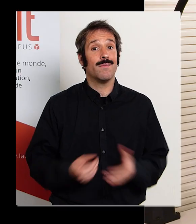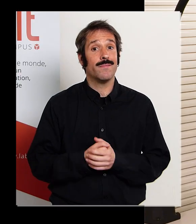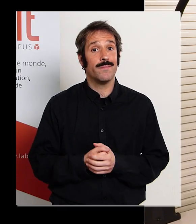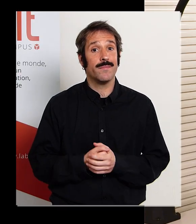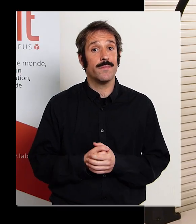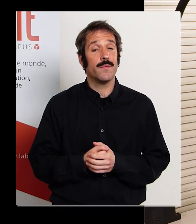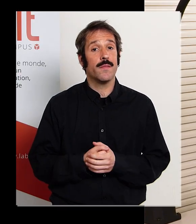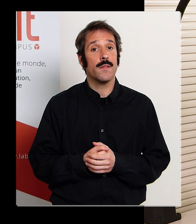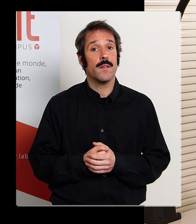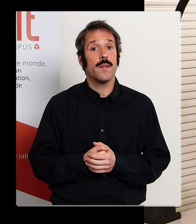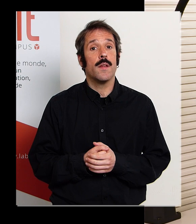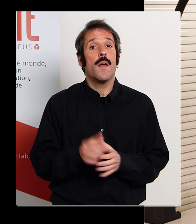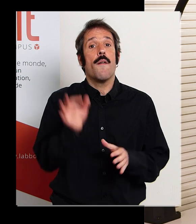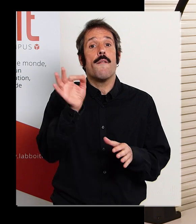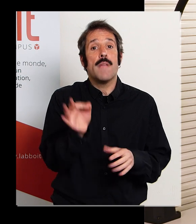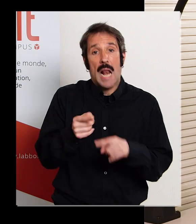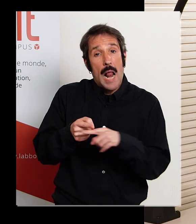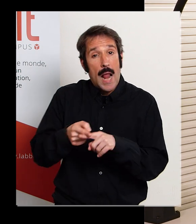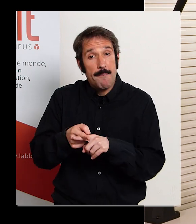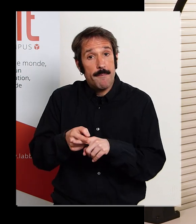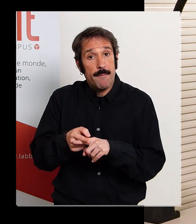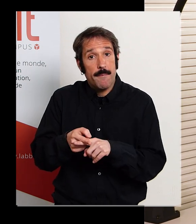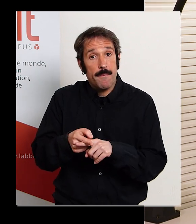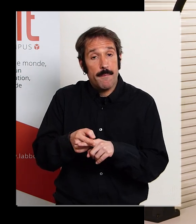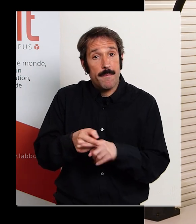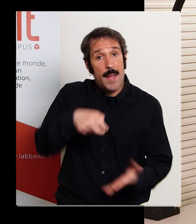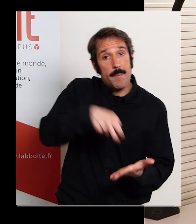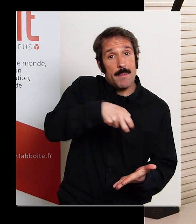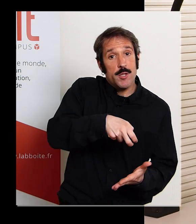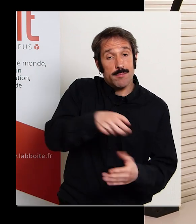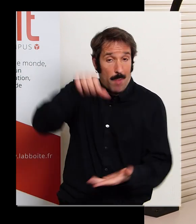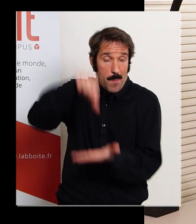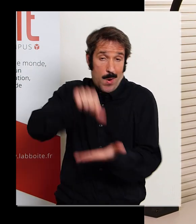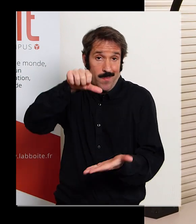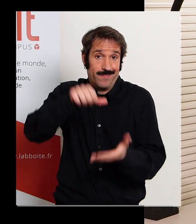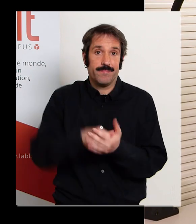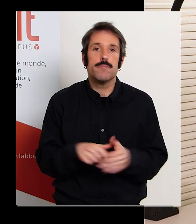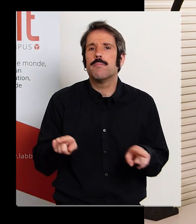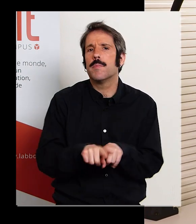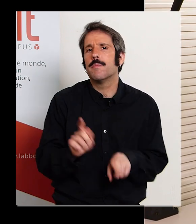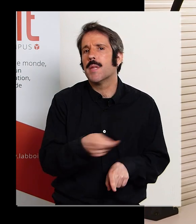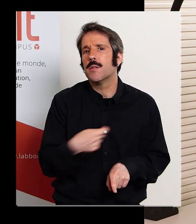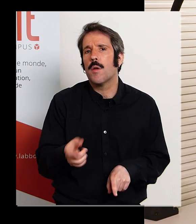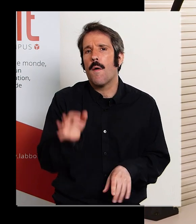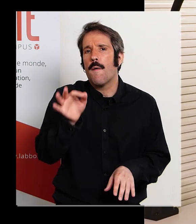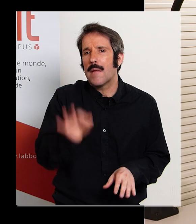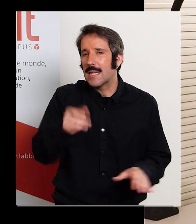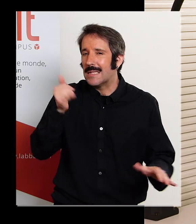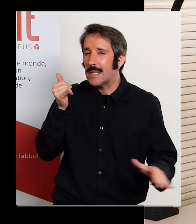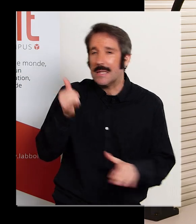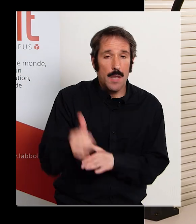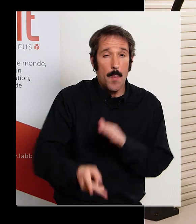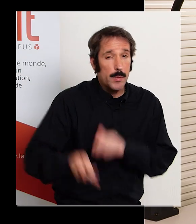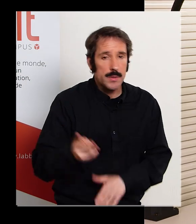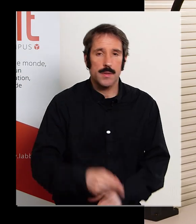Et maintenant, nous mettons le fil entre la lame et le pied de biche. Et on emmène le fil